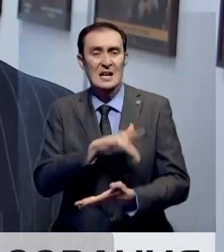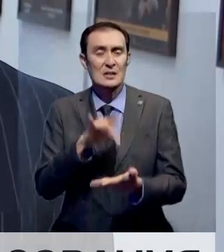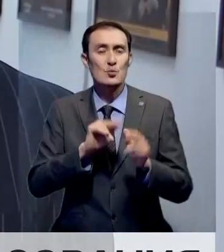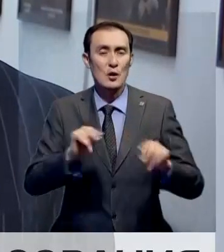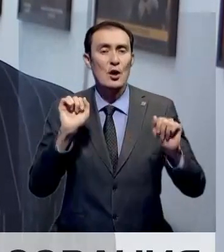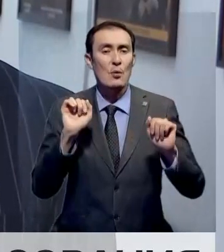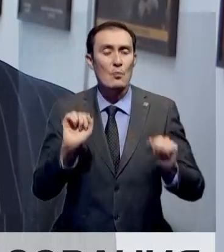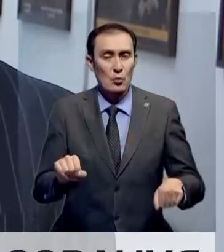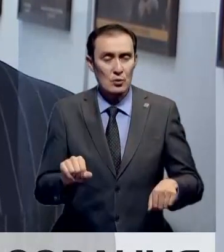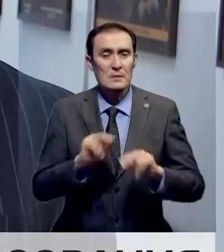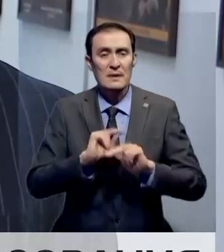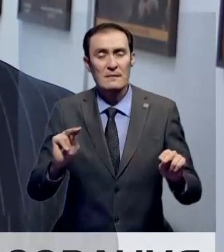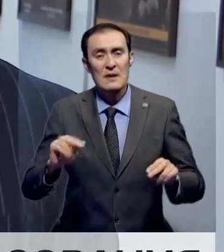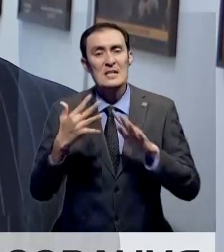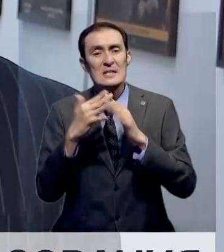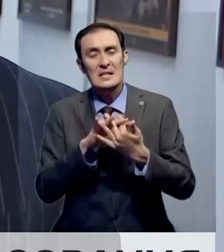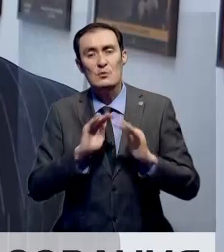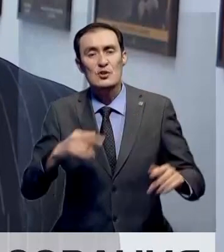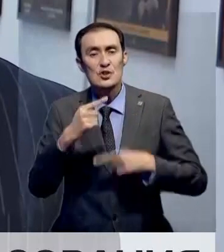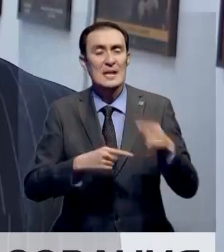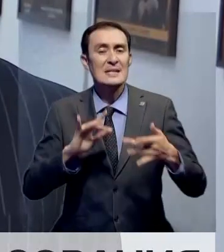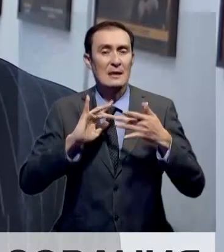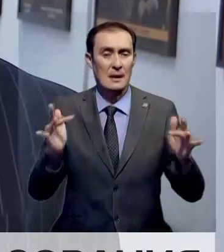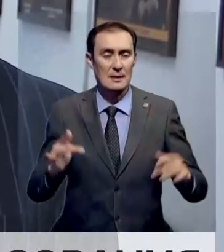смогут заниматься сельскими школьниками в режиме онлайн